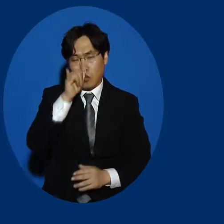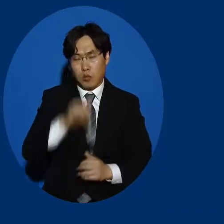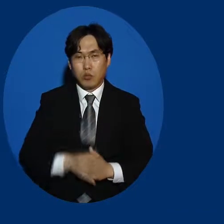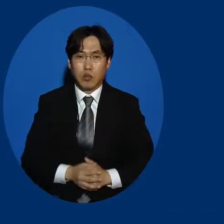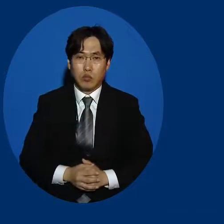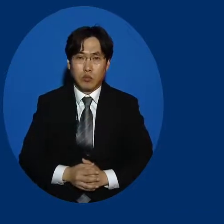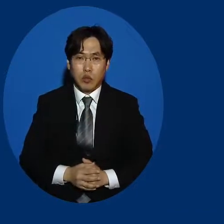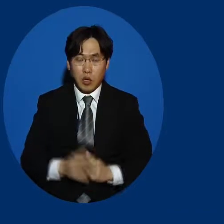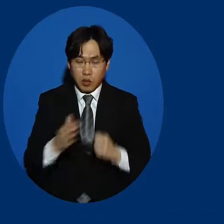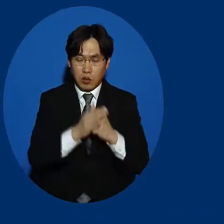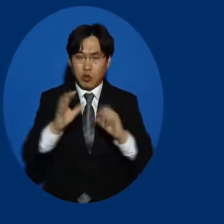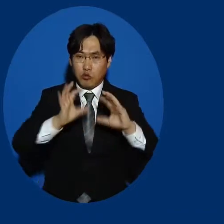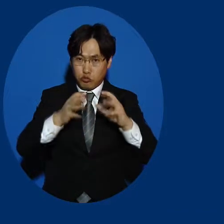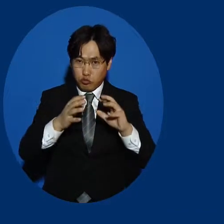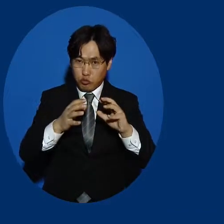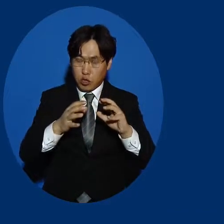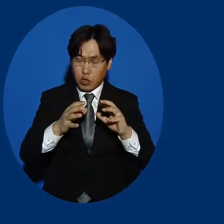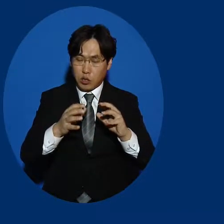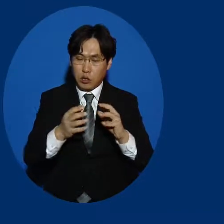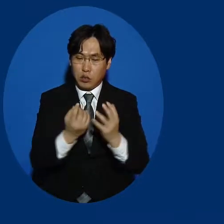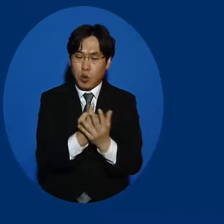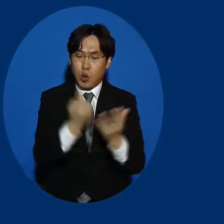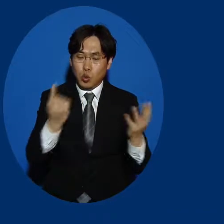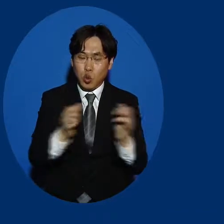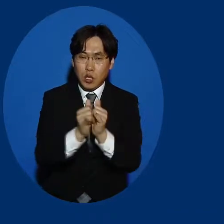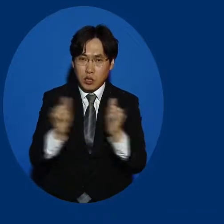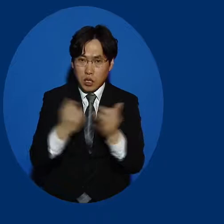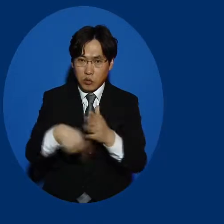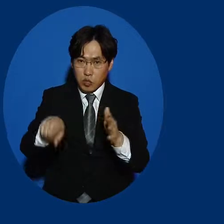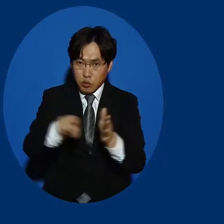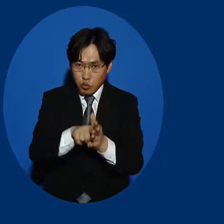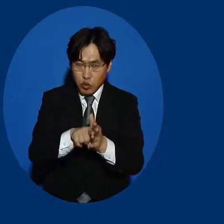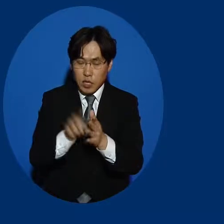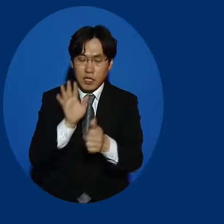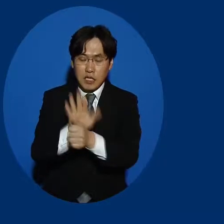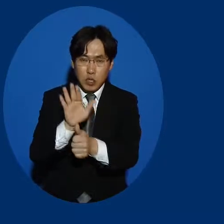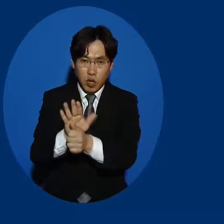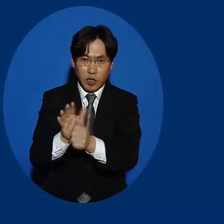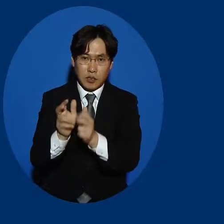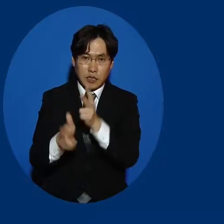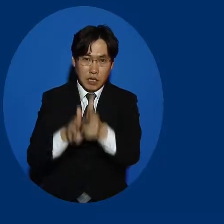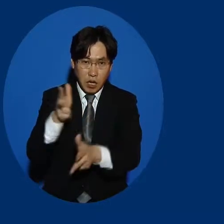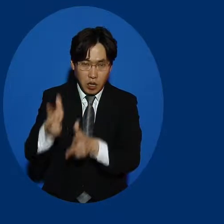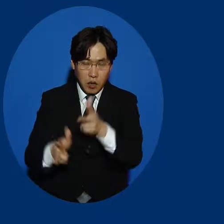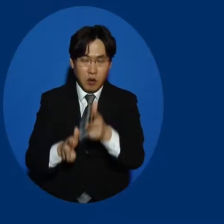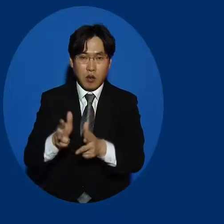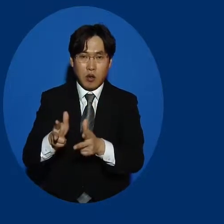그래서 국가적으로 소외계층을 위한 평생교육 지원 사업을